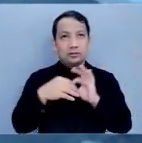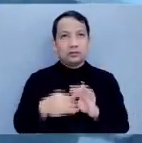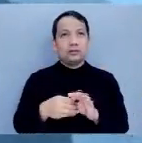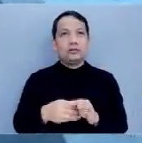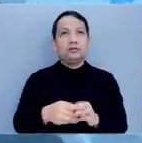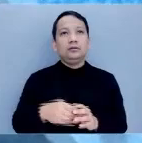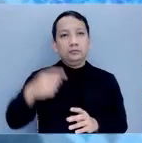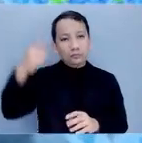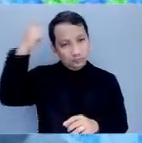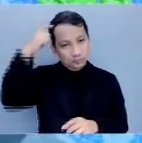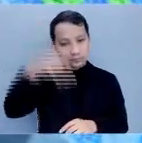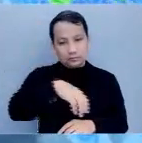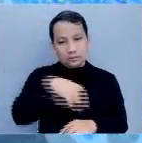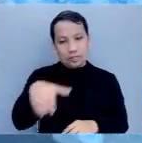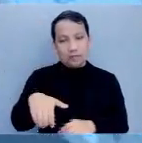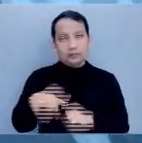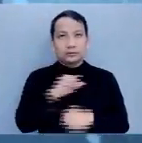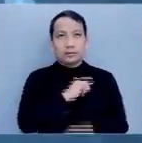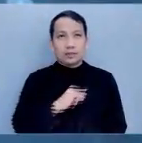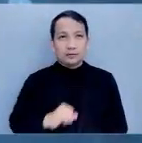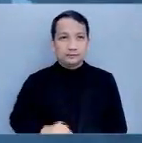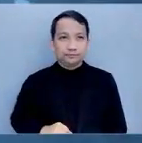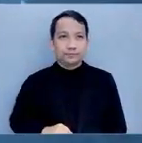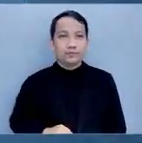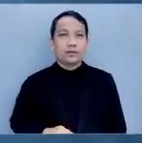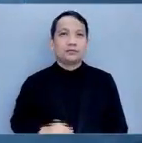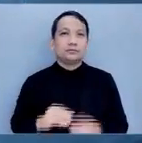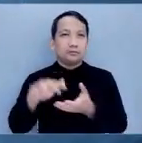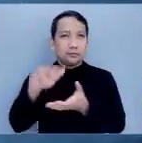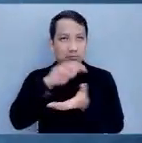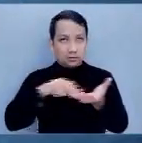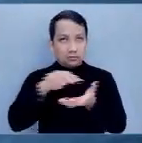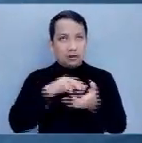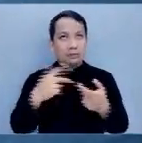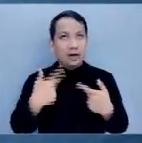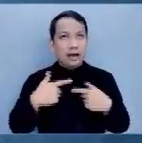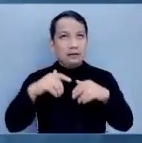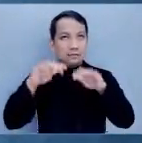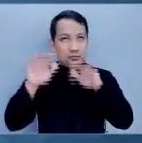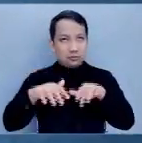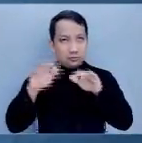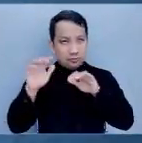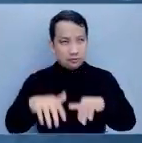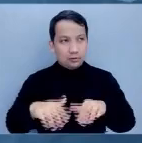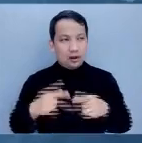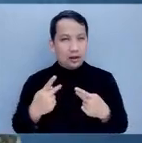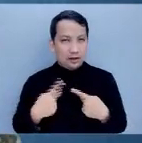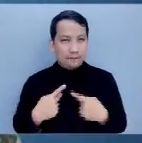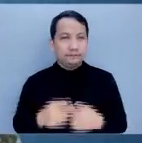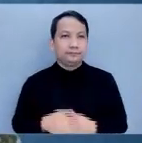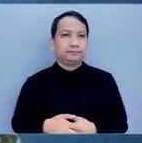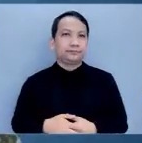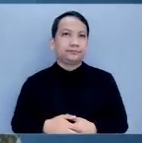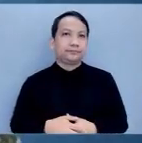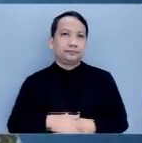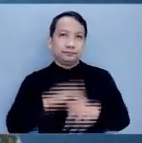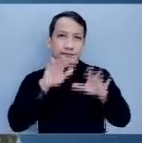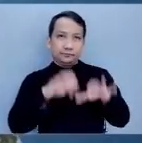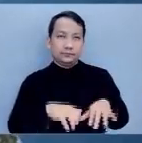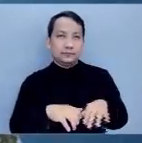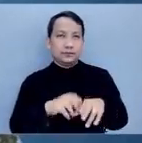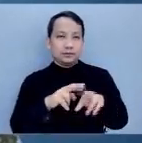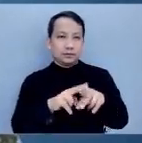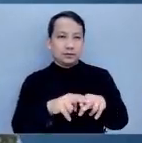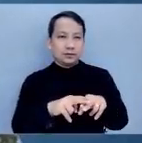Batanes, Cagayan at Isabela. Magiging makulimlim na may kalat-kalat na ulan po riyan. Uulanin naman ang